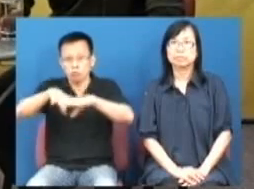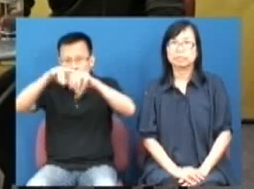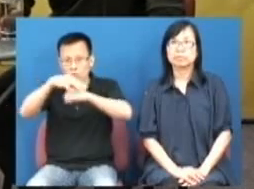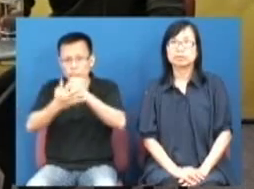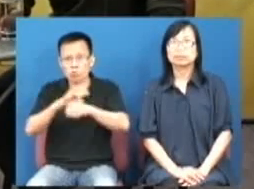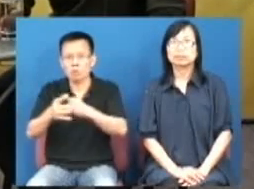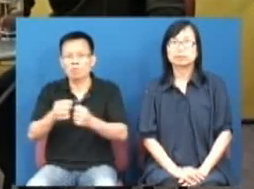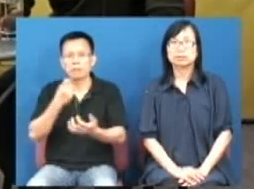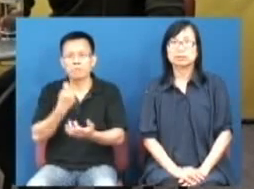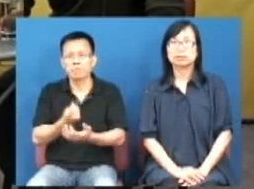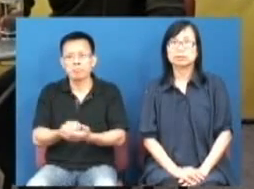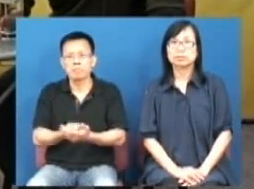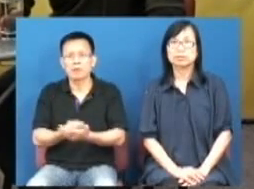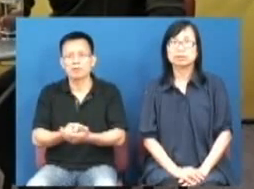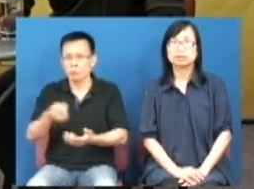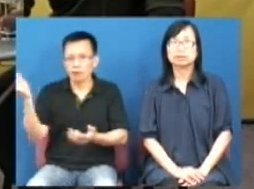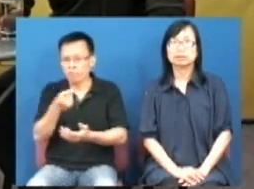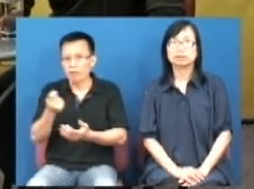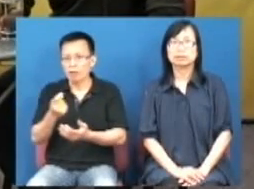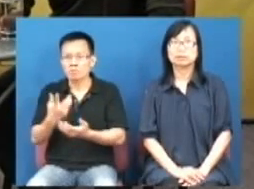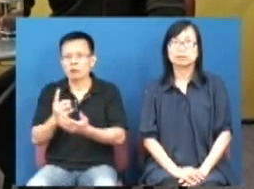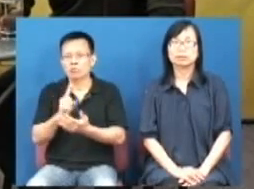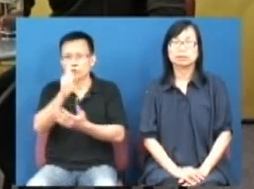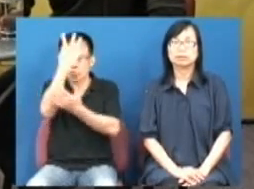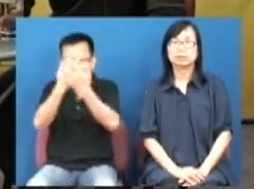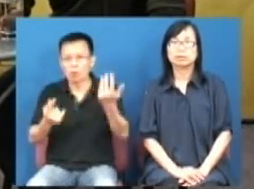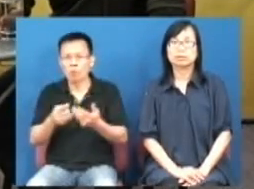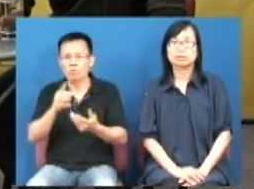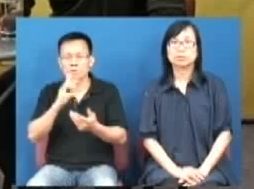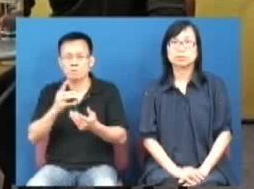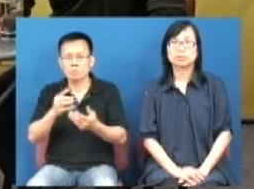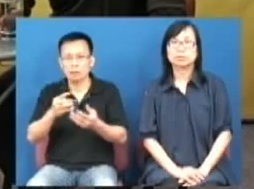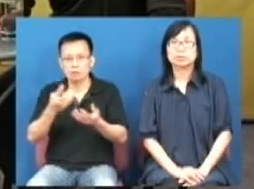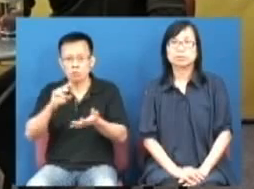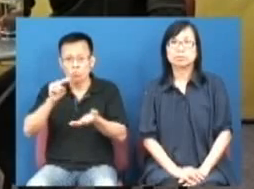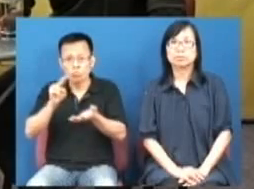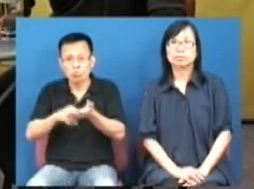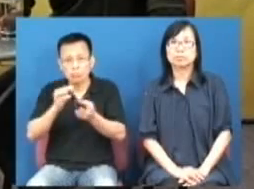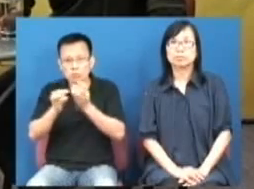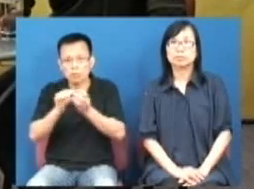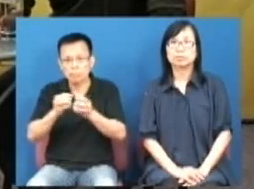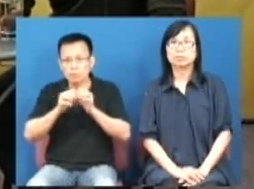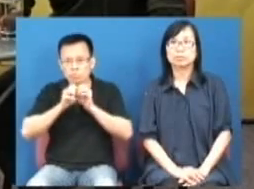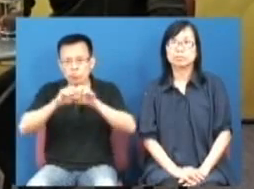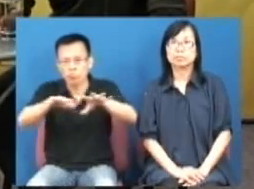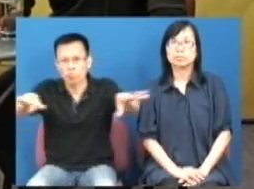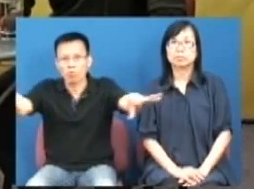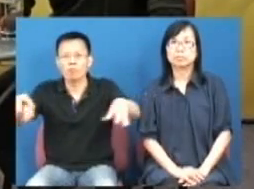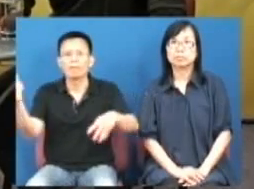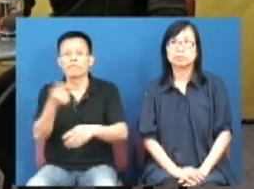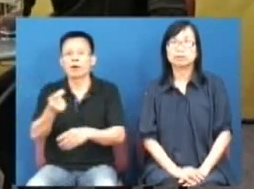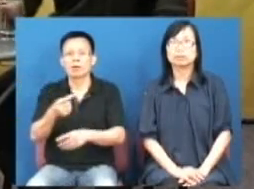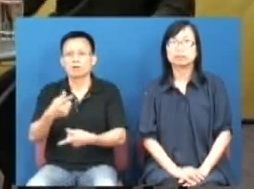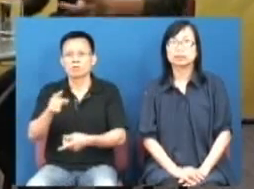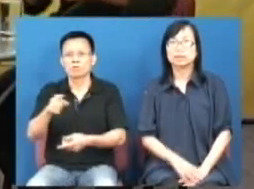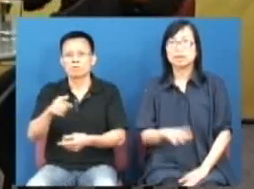平、咁快有咁多嘢。如果個信息嘅傳遞唔係咁多、咁廣、咁快嘅，佢就唔使諗咁